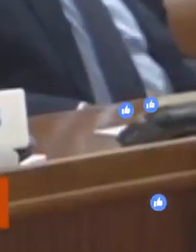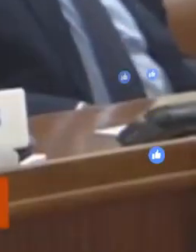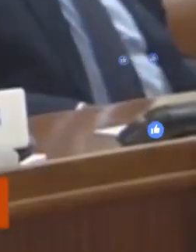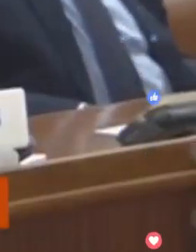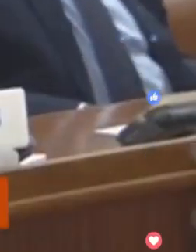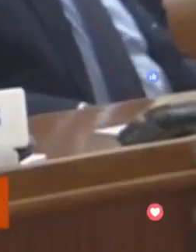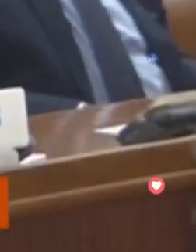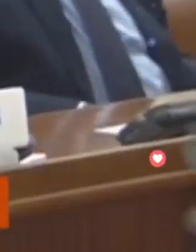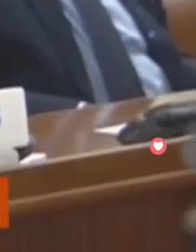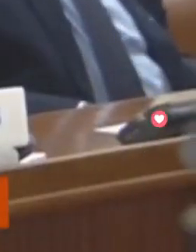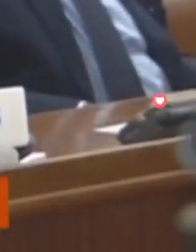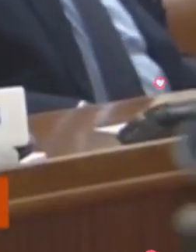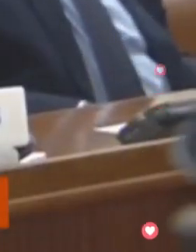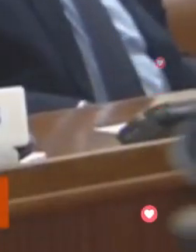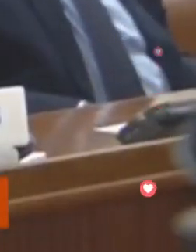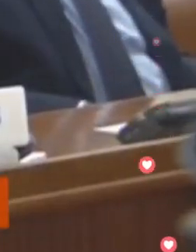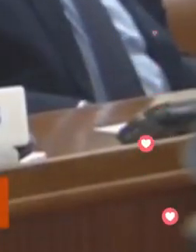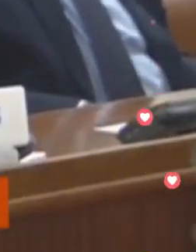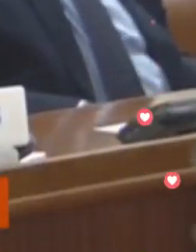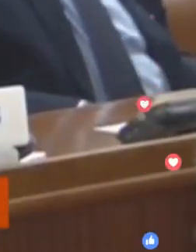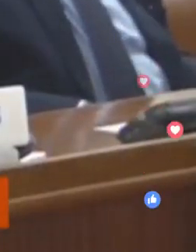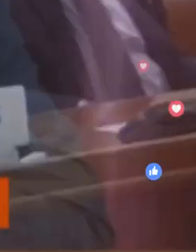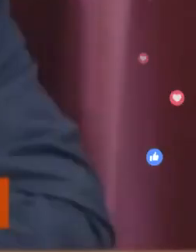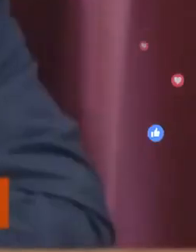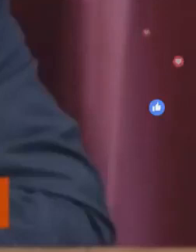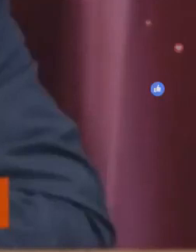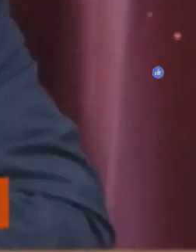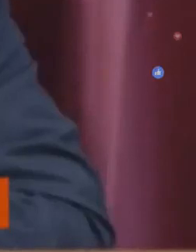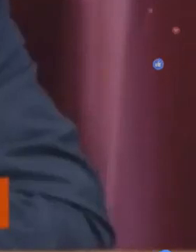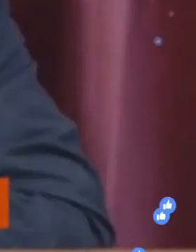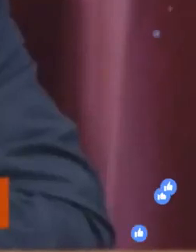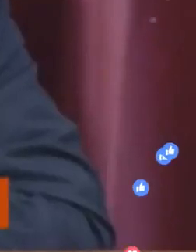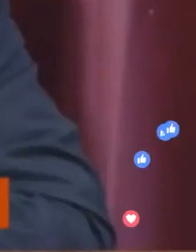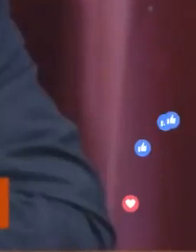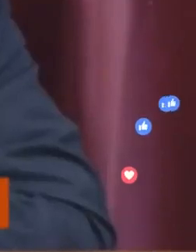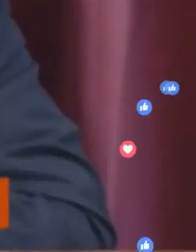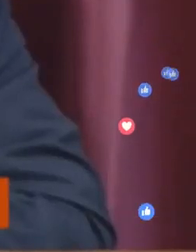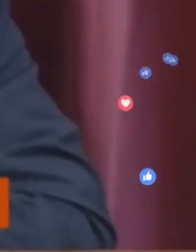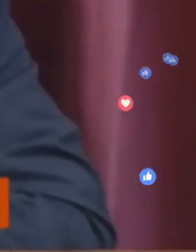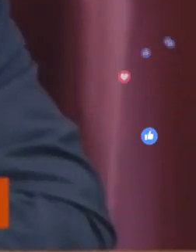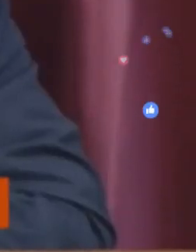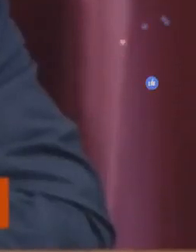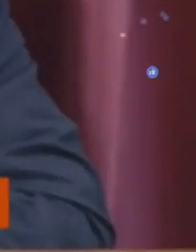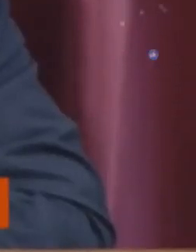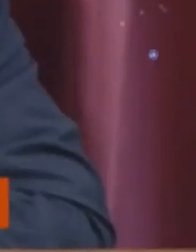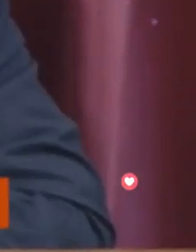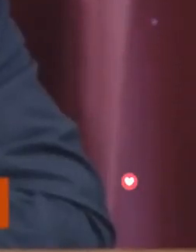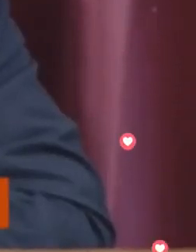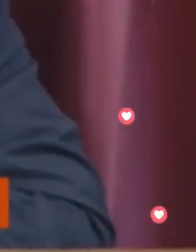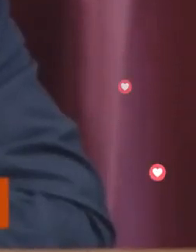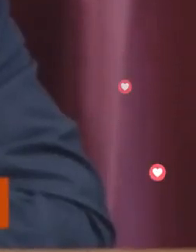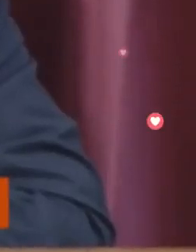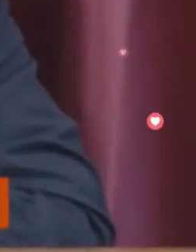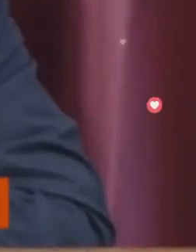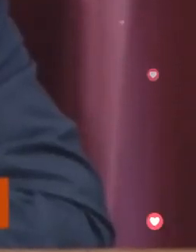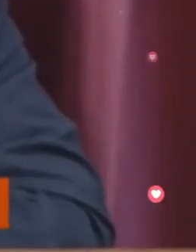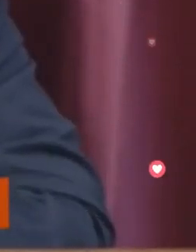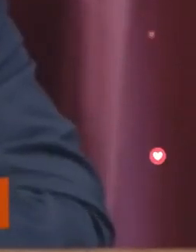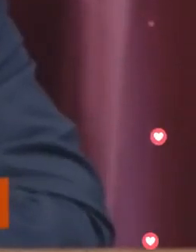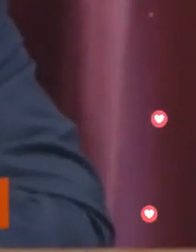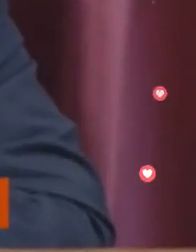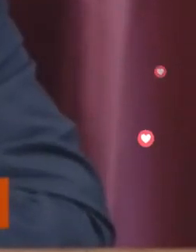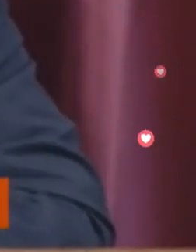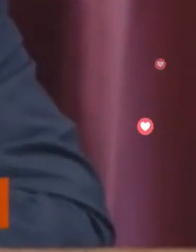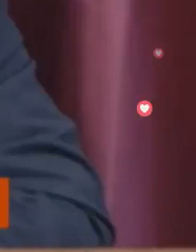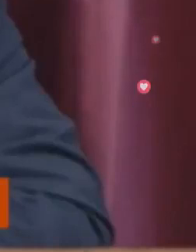በመቀጠል የቀድሞ ጠቅላይ ሚኒስትራችን ክቡር አቶ ኃይለ ማርያም ደሳለኝ እና ክቡር አቶ ዶክተር